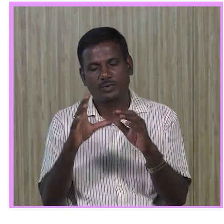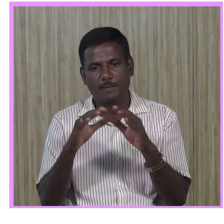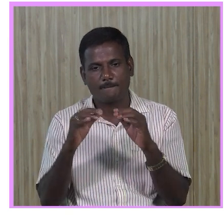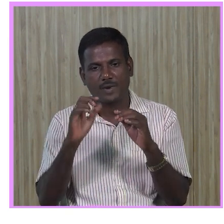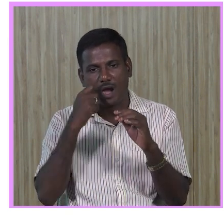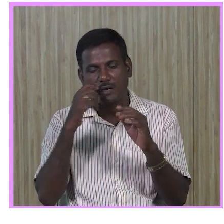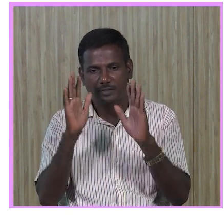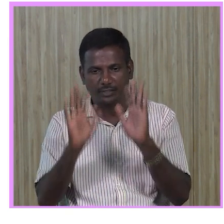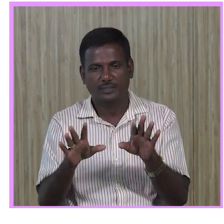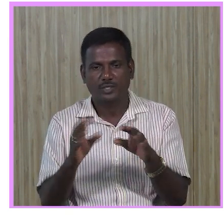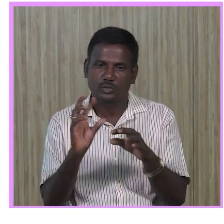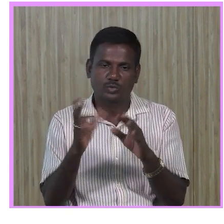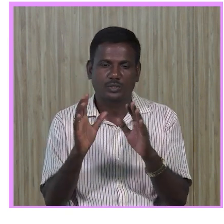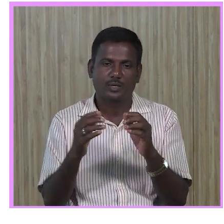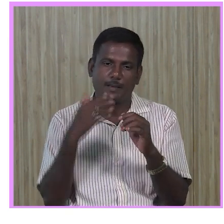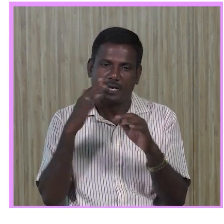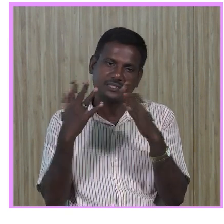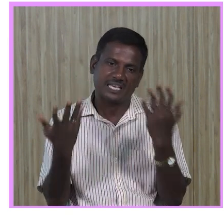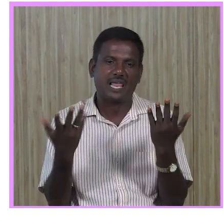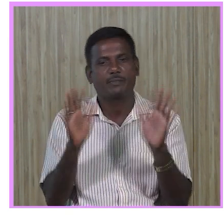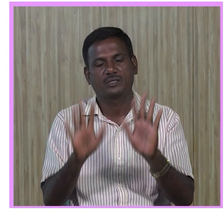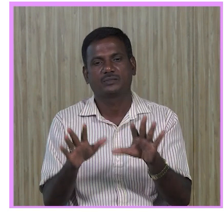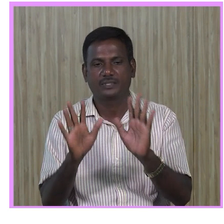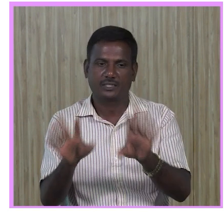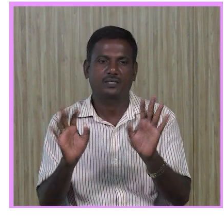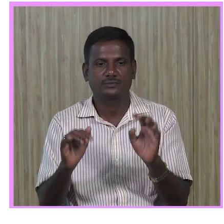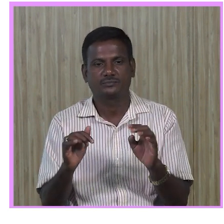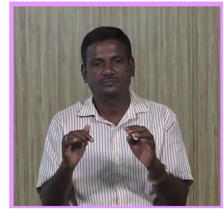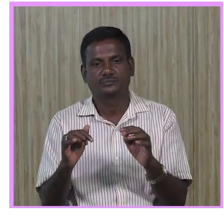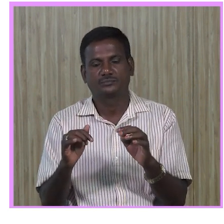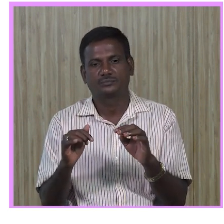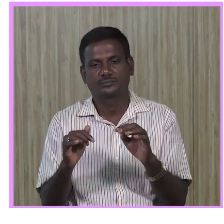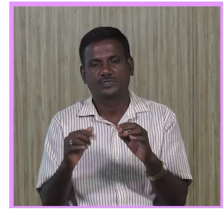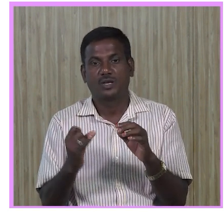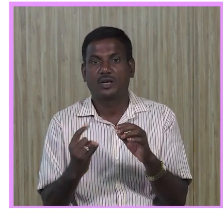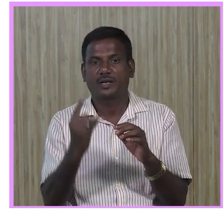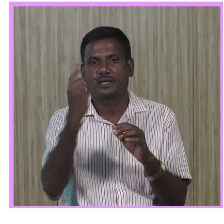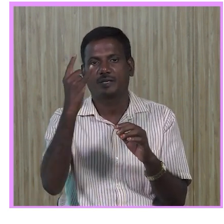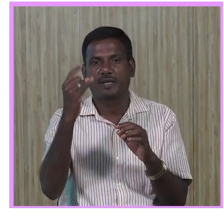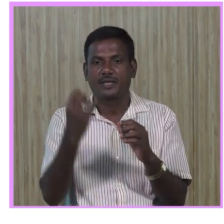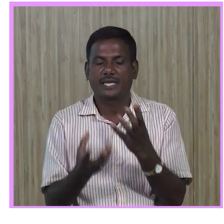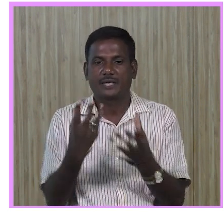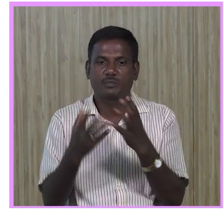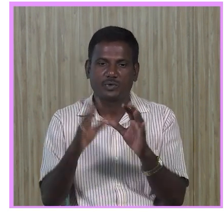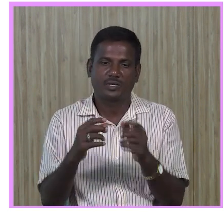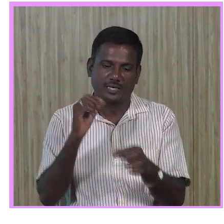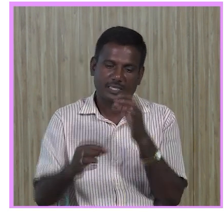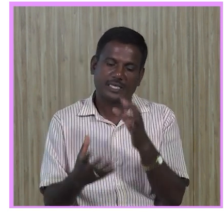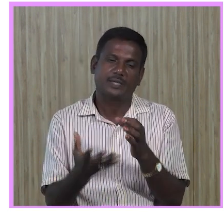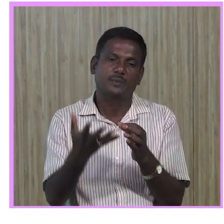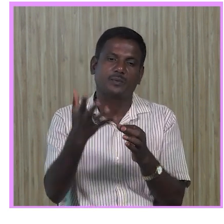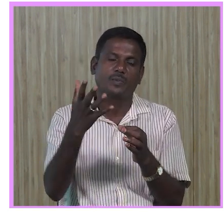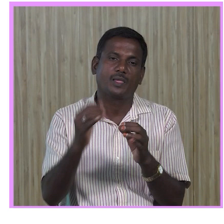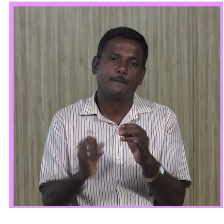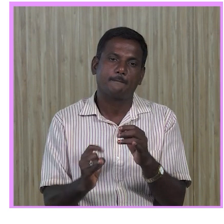இருக்கக்கூடிய துணைக்கோள்களாகவும் இருக்கலாம், மனிதர்கள் இல்லாத துணைக்கோள்களாகவும் இருக்கலாம். ராக்கெட்டில் உள்ள எரிபொருளானது எரியூட்டப்படும் போது